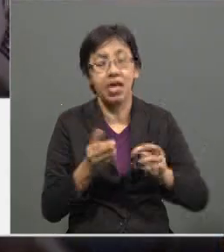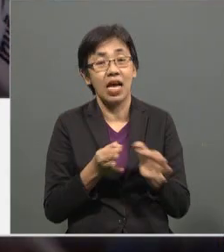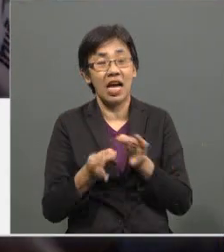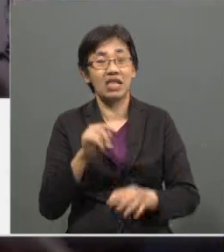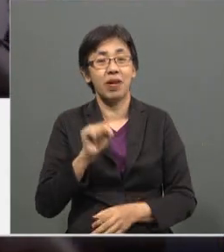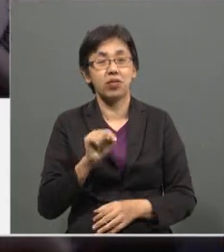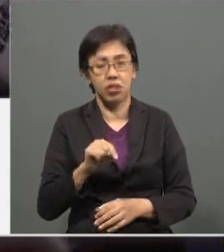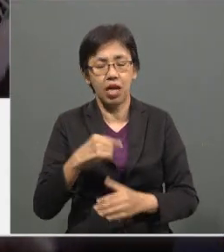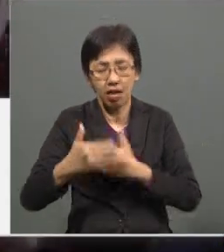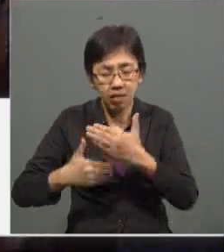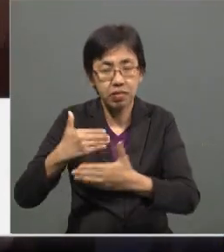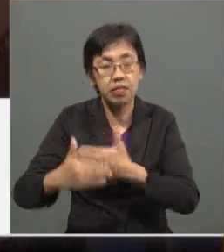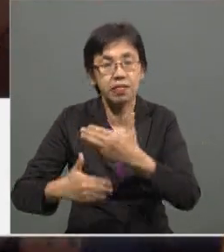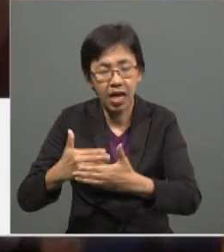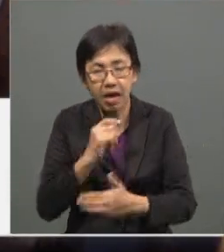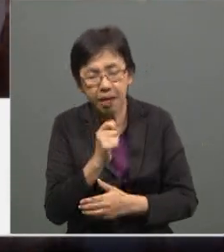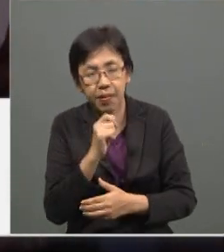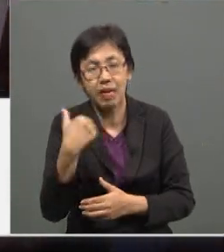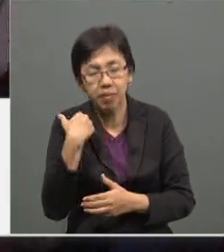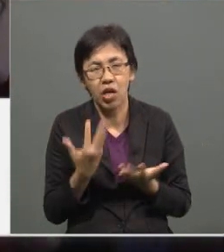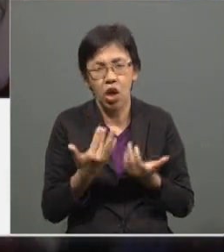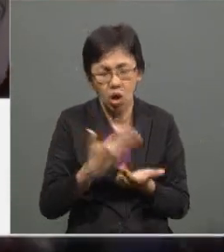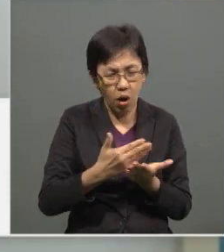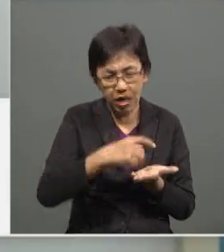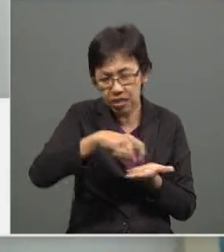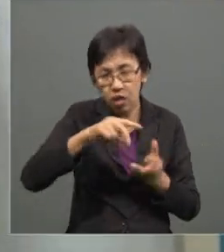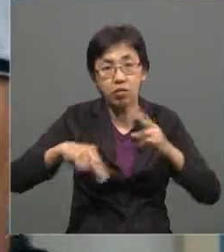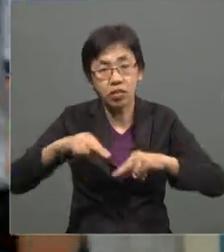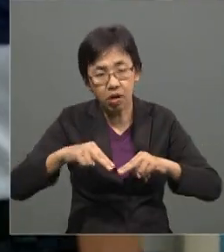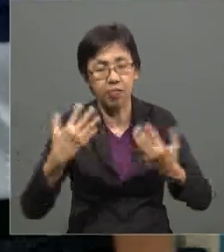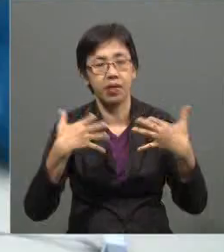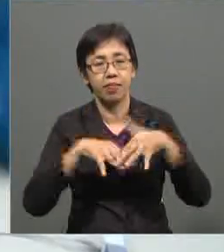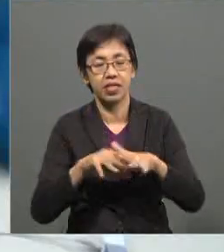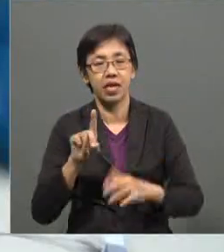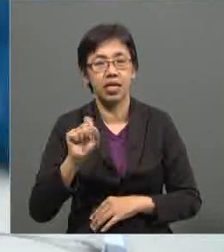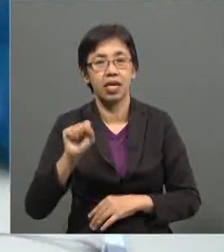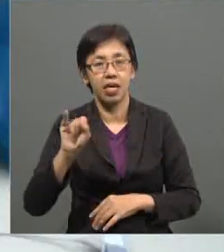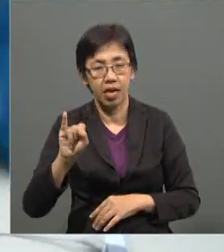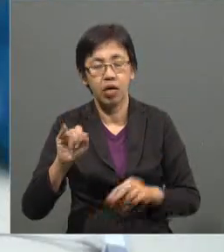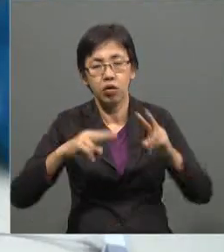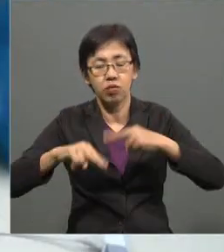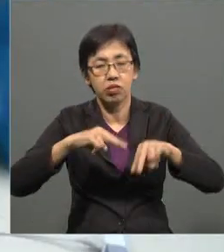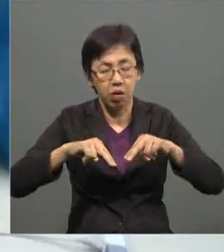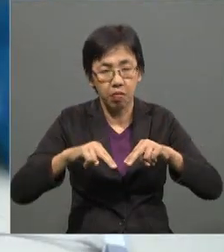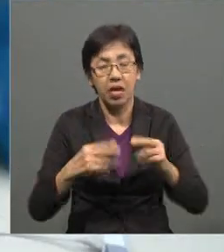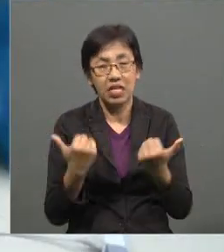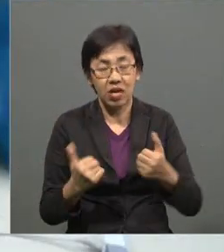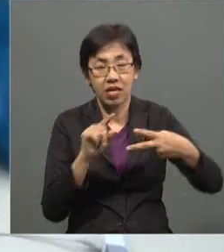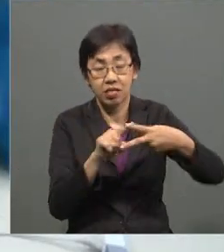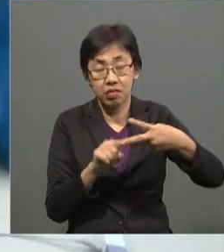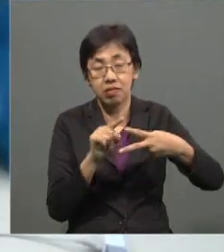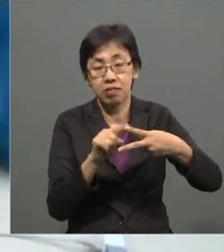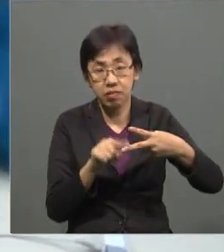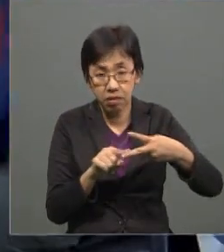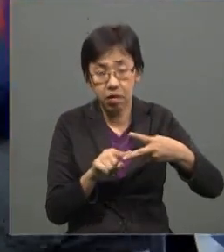งนี้คืบหน้าไปมากแล้วนะครับยังคงรอตรวจสอบเส้นทางการเงินแล้วก็ประสาน DSI เพื่อตรวจสอบว่าตกลงเนี่ย2กรณีนี้เนี่ย